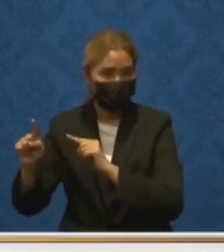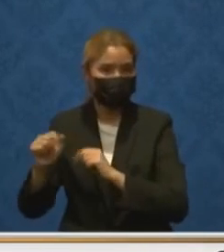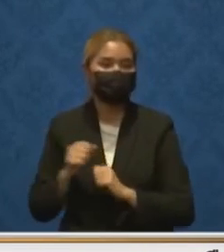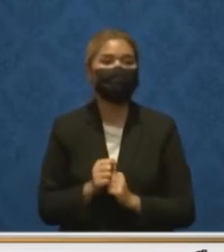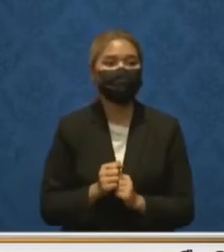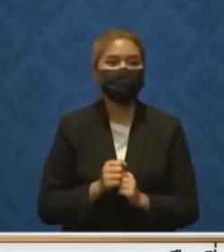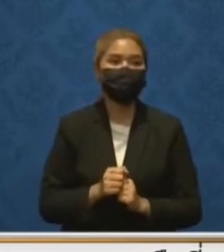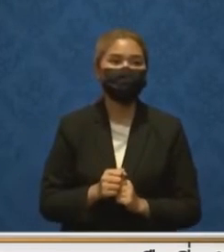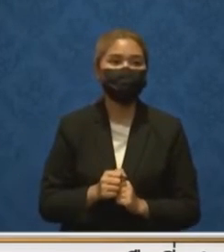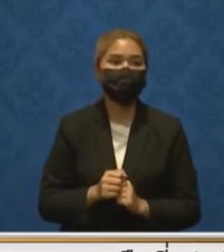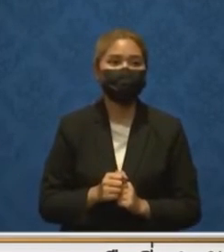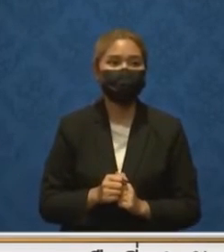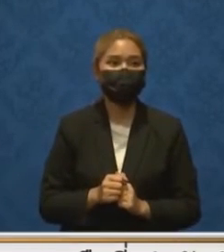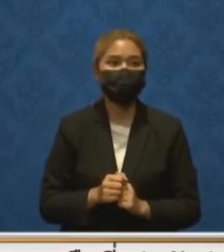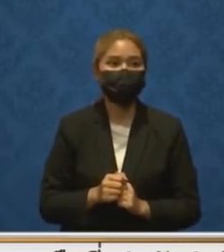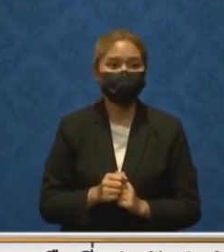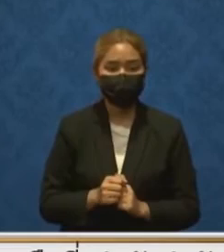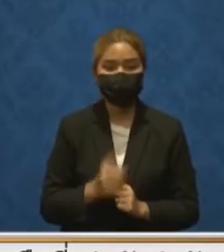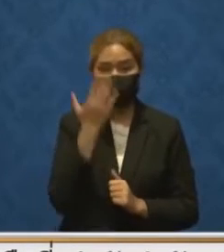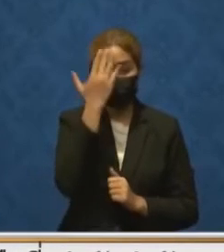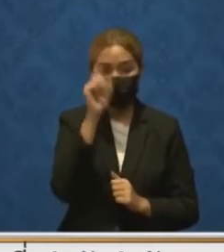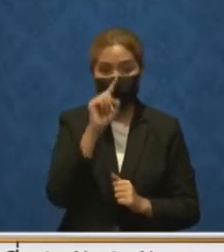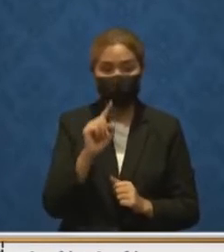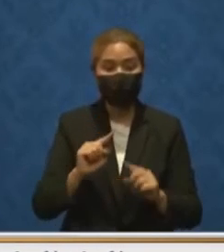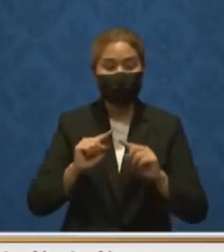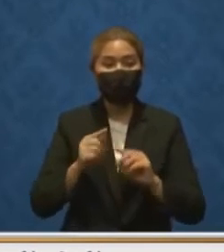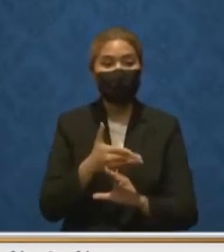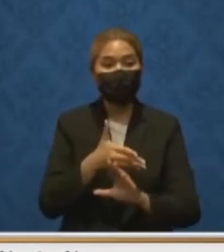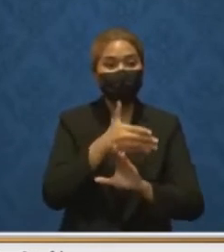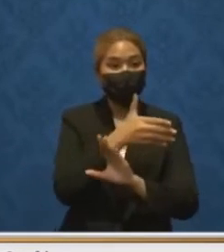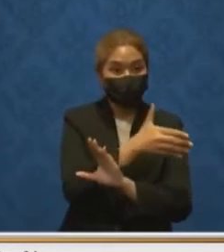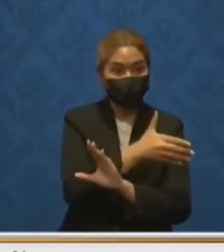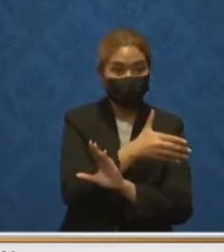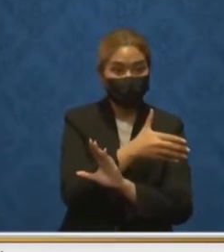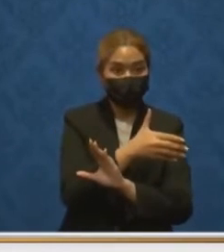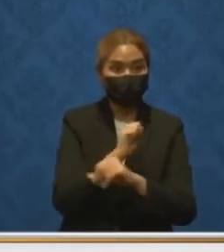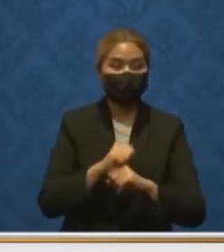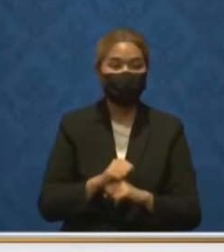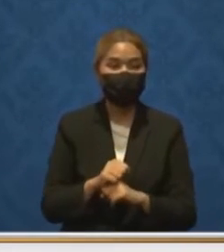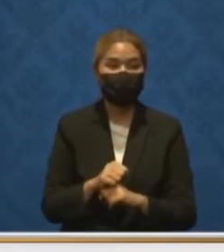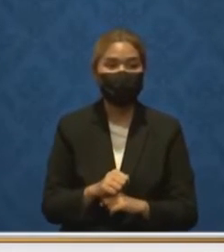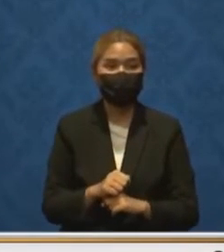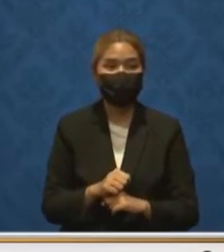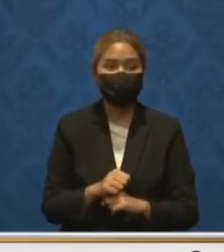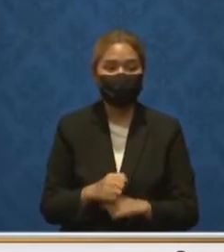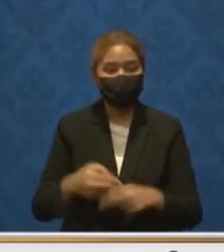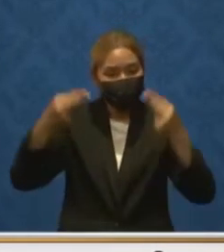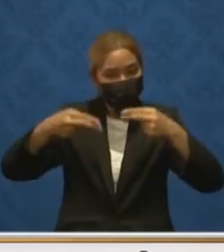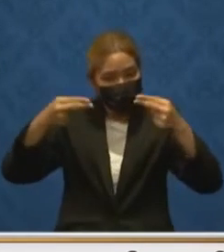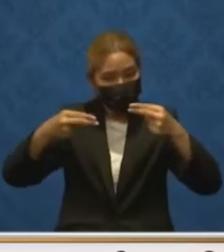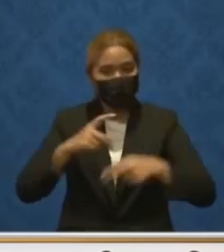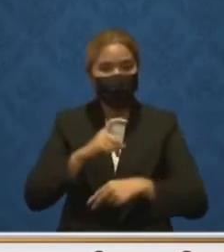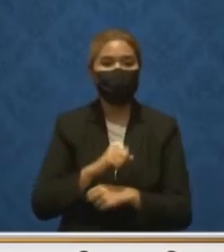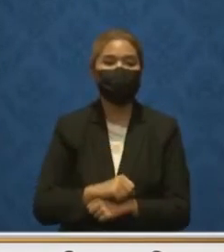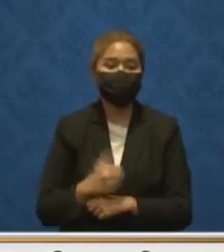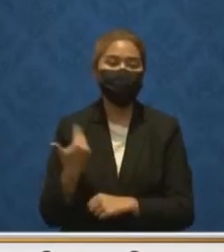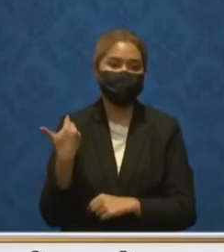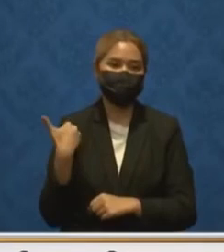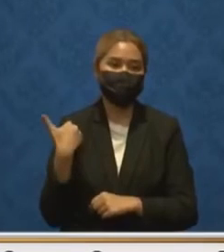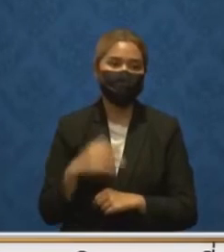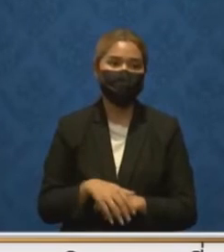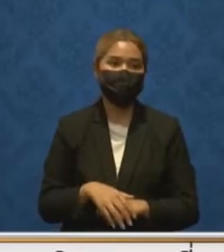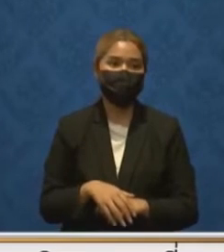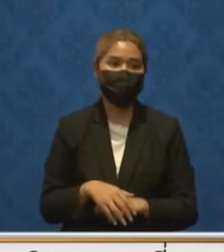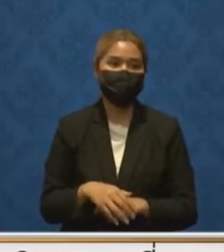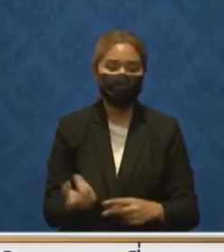วสาหลีที่ปลูกมากในรัฐเซีกัอยู่เคลนแล้ส่งออกมีปัญหาเพระเขารพกัอยู่อันที่สองก็คือน้ำ